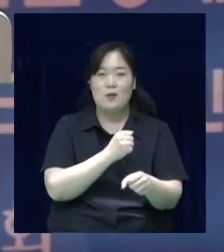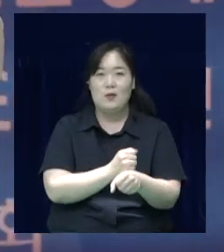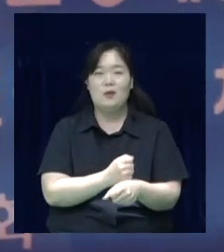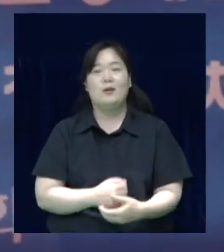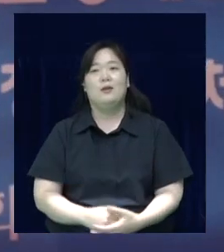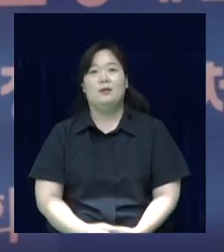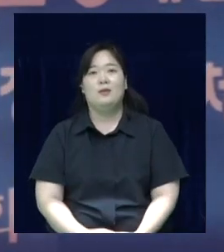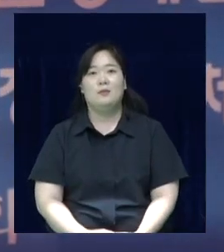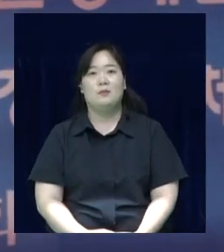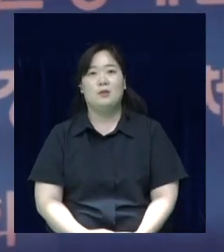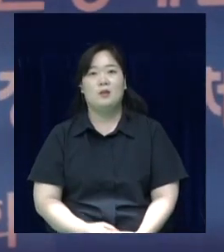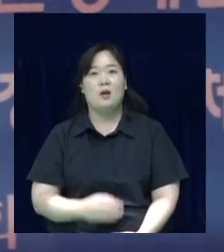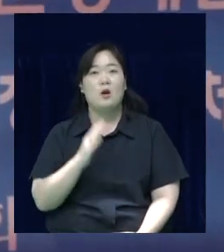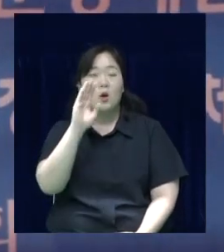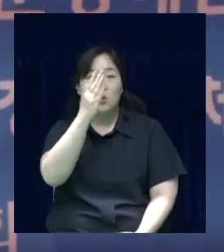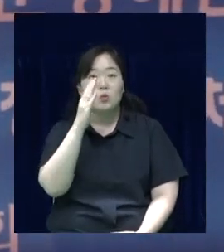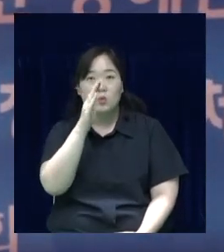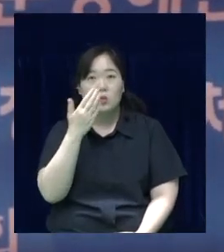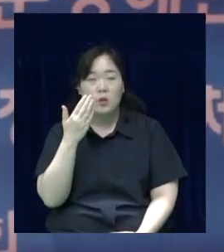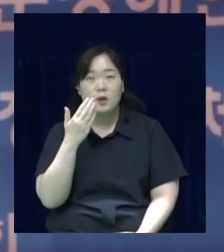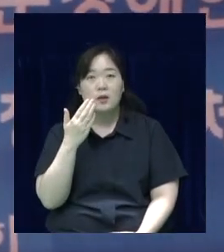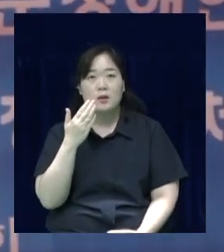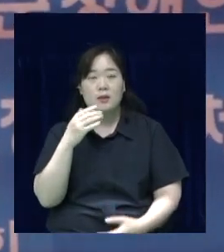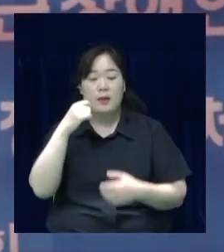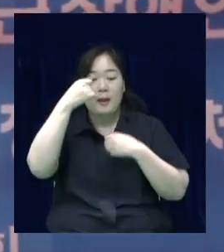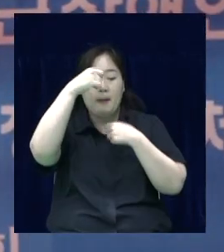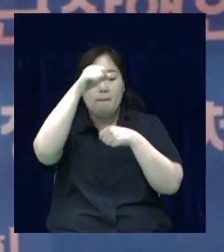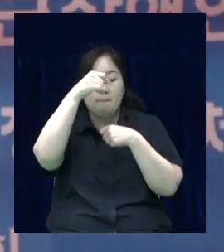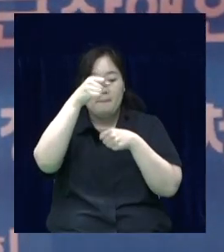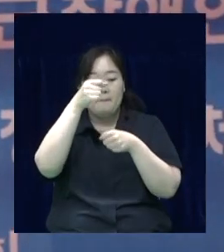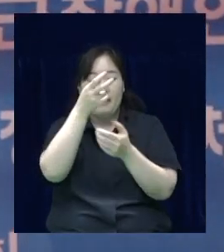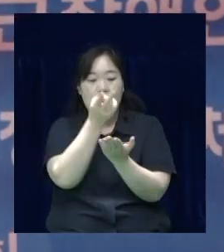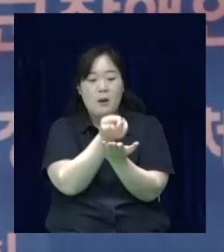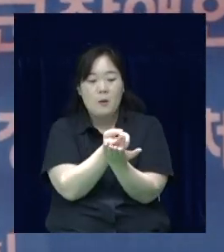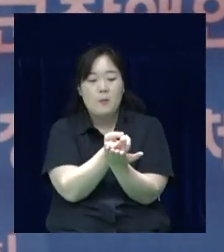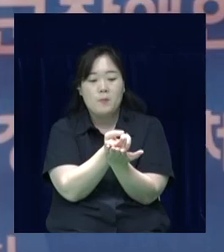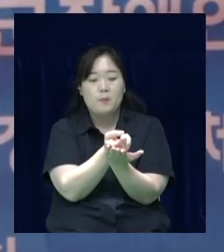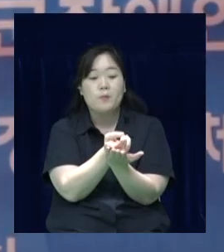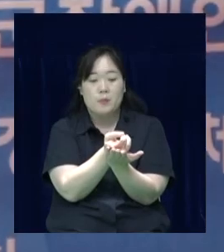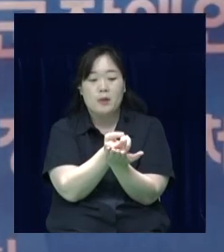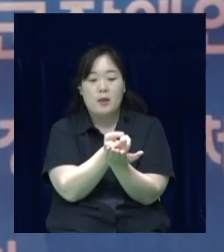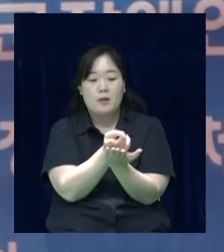그렇습니다. 지금은 또 다리를 확실하게 고정을 해서 밸런스를 유지를 하는 모습을 또 보실 수가 있겠고요.